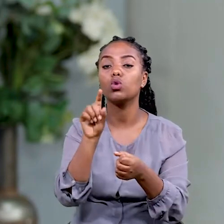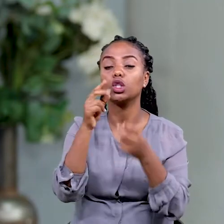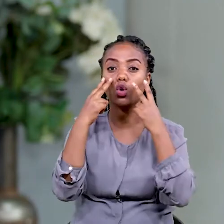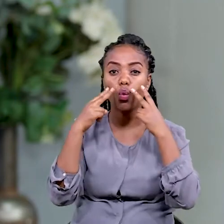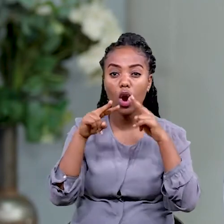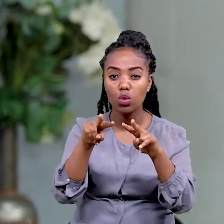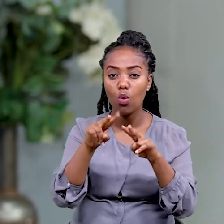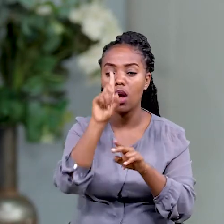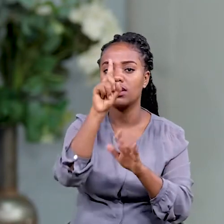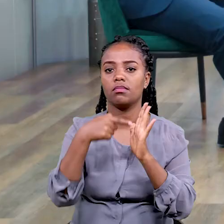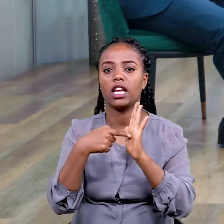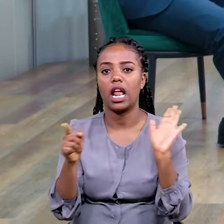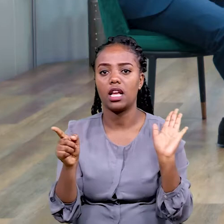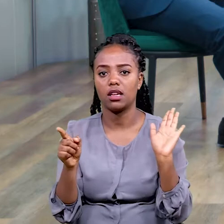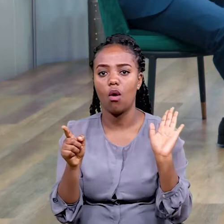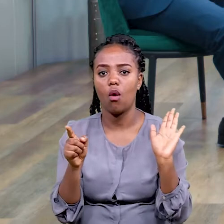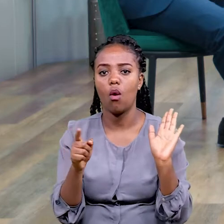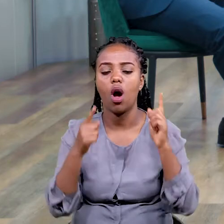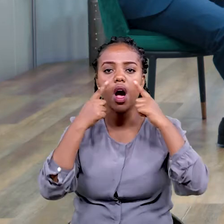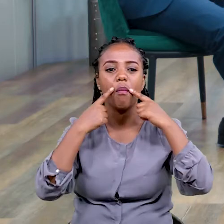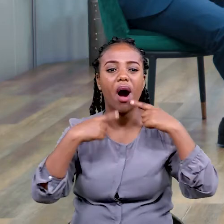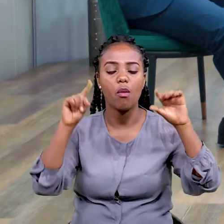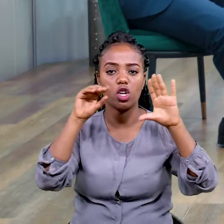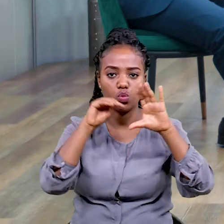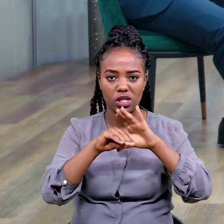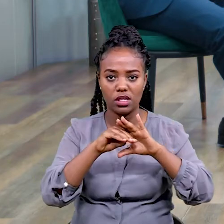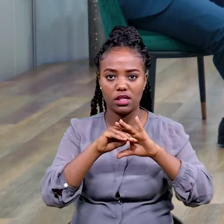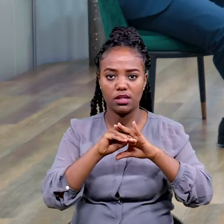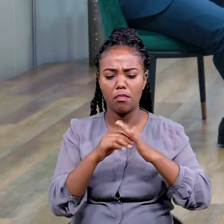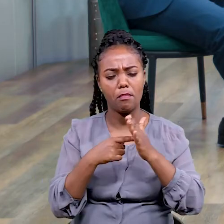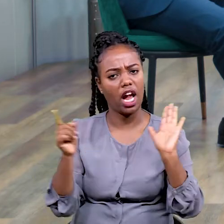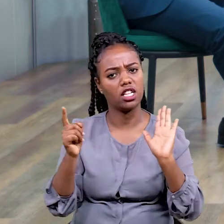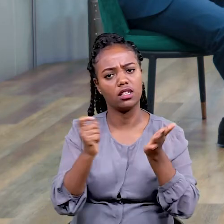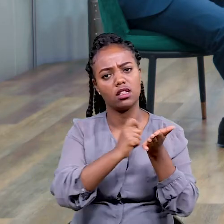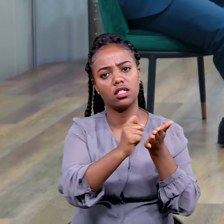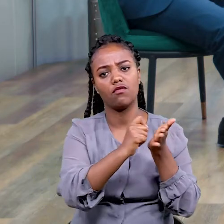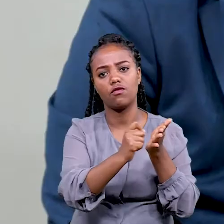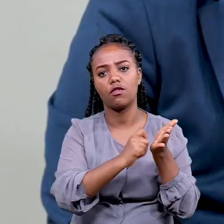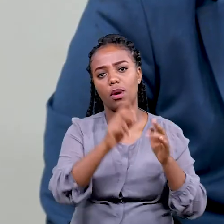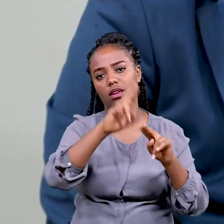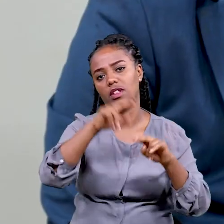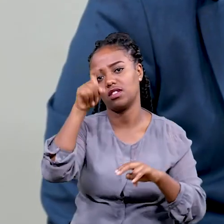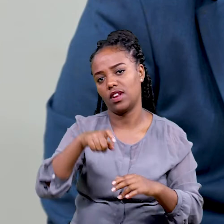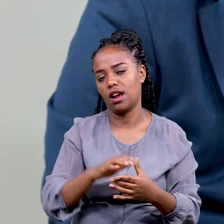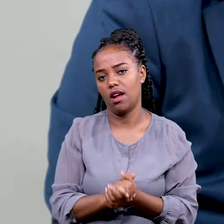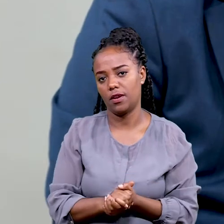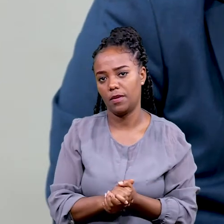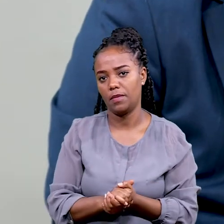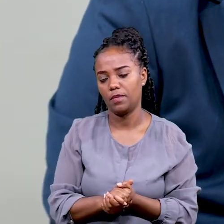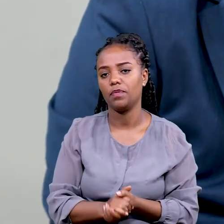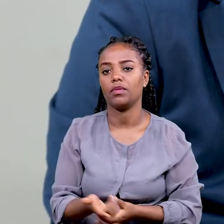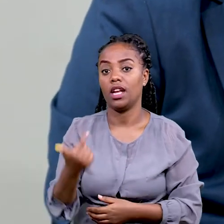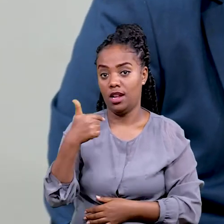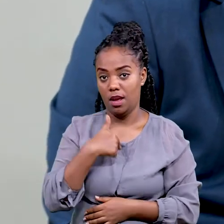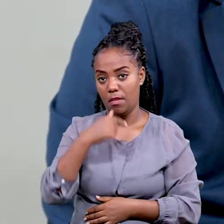ራሱ አንዱ የሚገለጸው በአዋጆች ውስጥ በግልጽ ማስቀመጥ ያስፈልጋል። እኔም